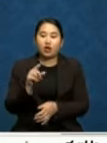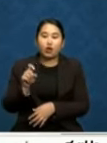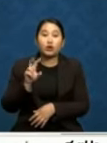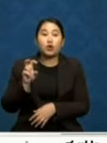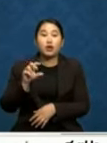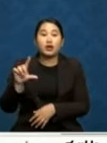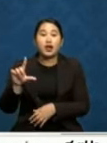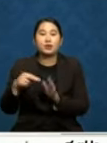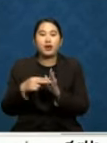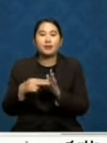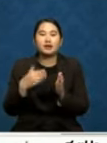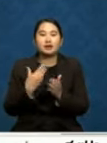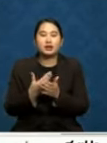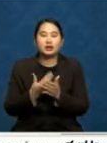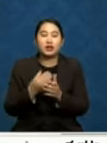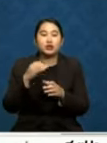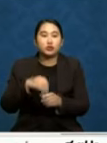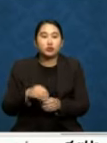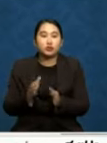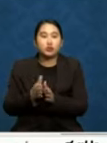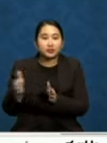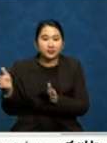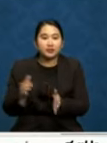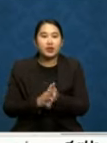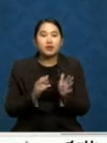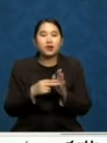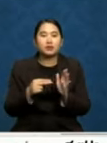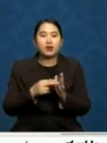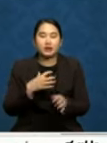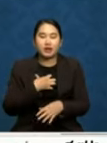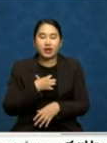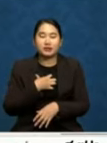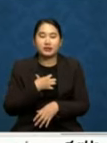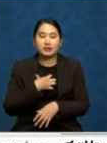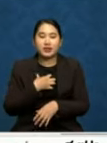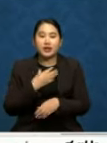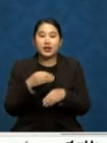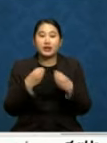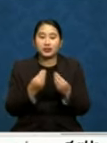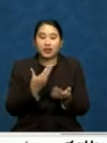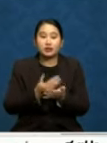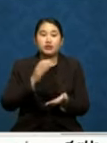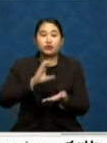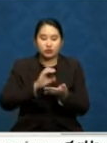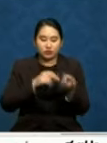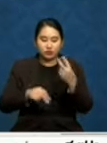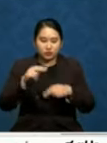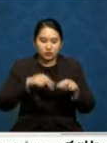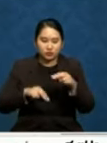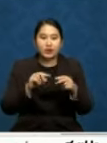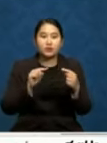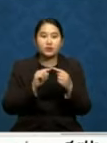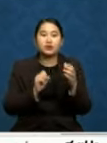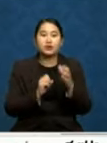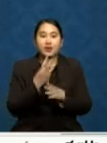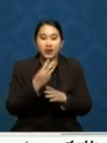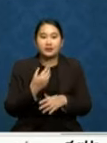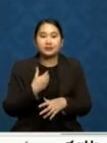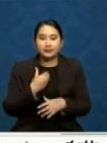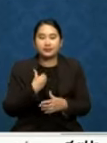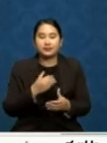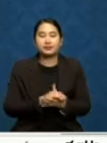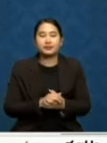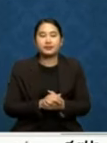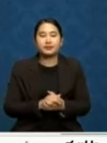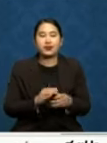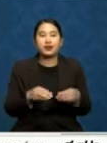นในเรื่องของเงินบำนาญเพราะฉะนั้นแล้วเนี่ยนะครับผมอยากที่จะให้ทางกองทุนเนี่ยนะครับได้ดูแลในเรื่องของสวัสดิการนะครับนี่แหละ